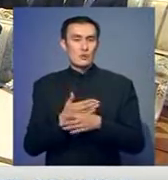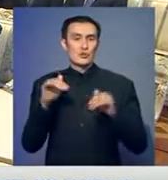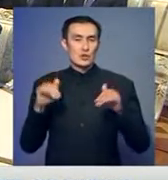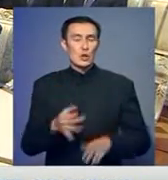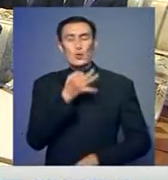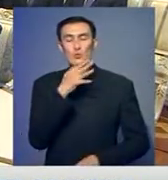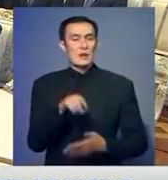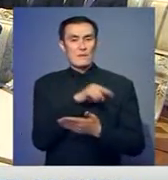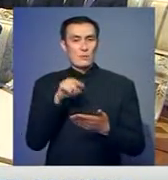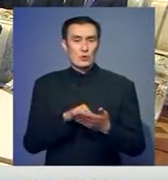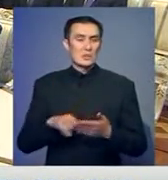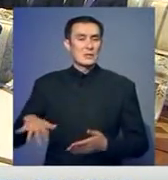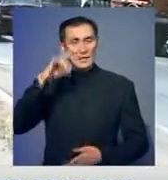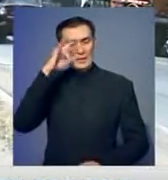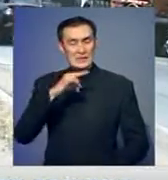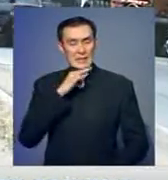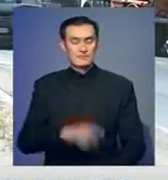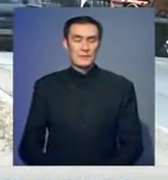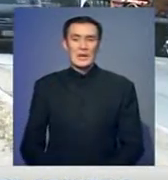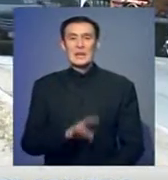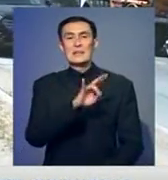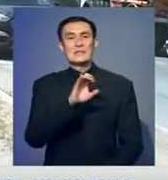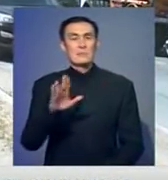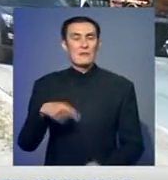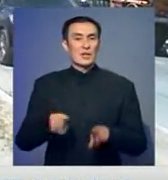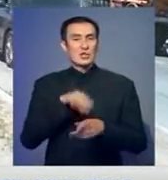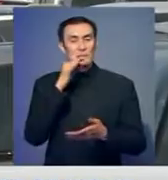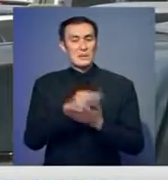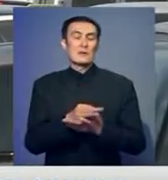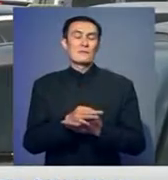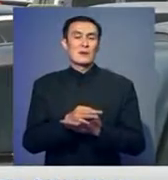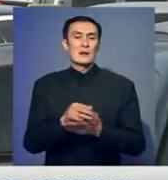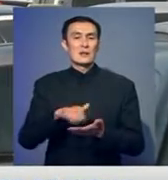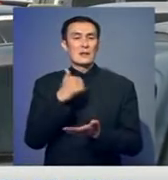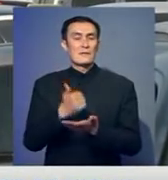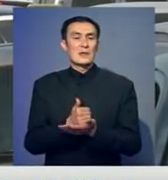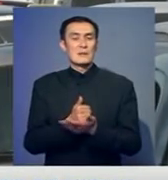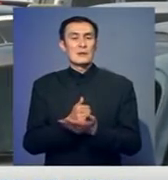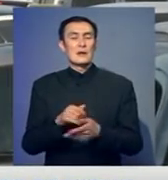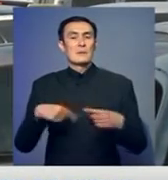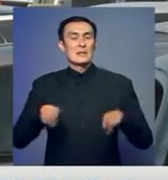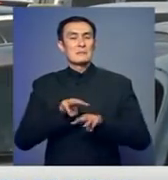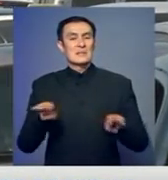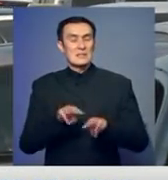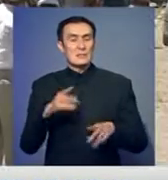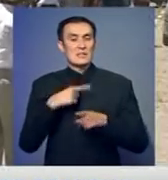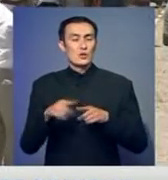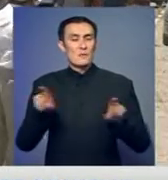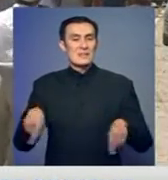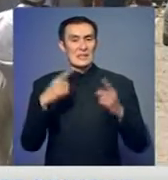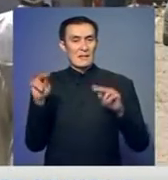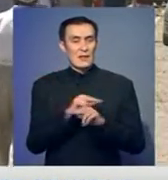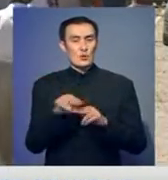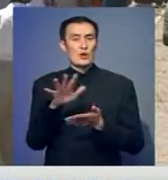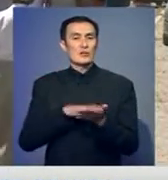любые вопросы на территории нашей страны. Нурсултан Назарбаев отметил, главе Кабинета министров поручено принять срочные меры по скорейшему